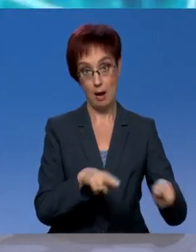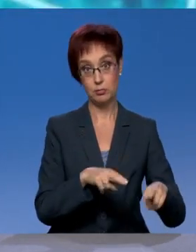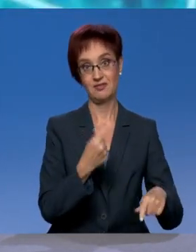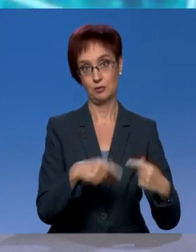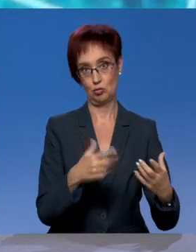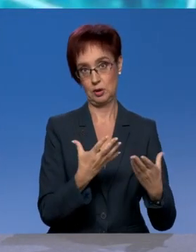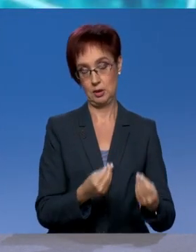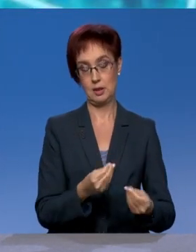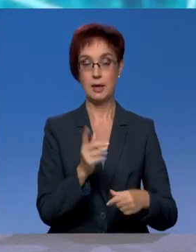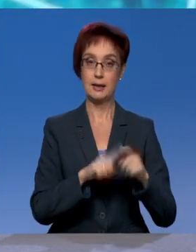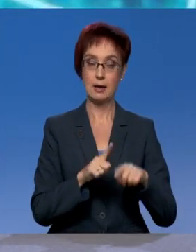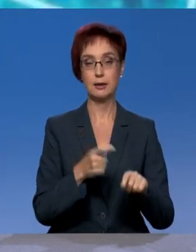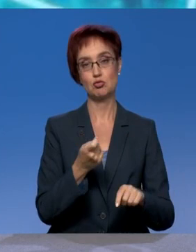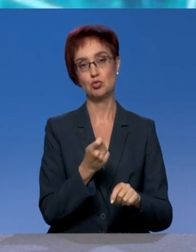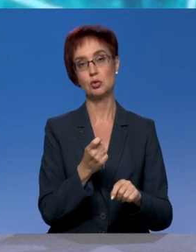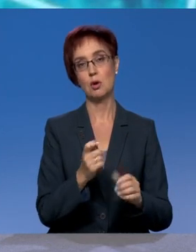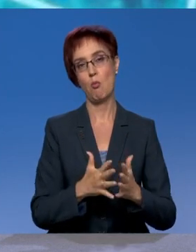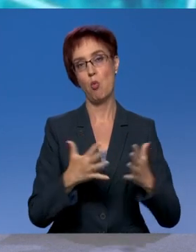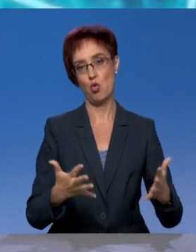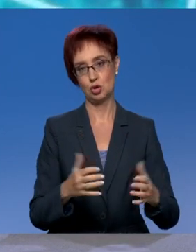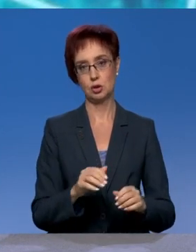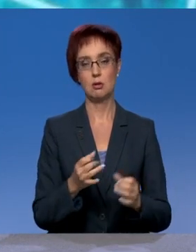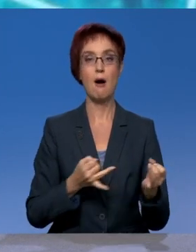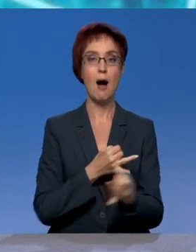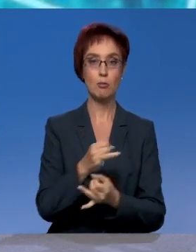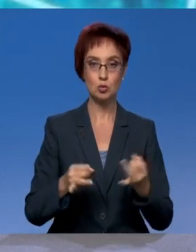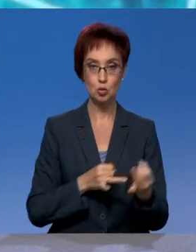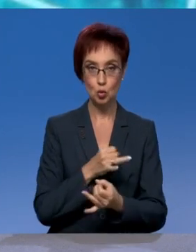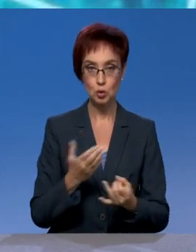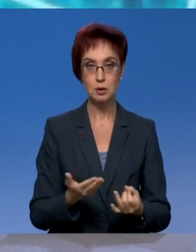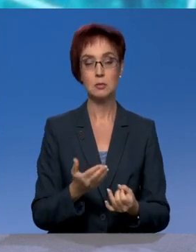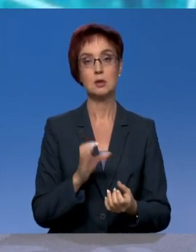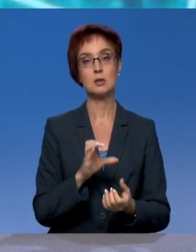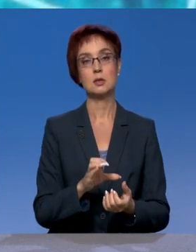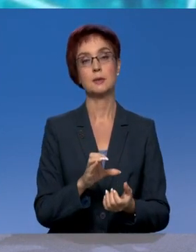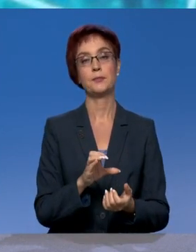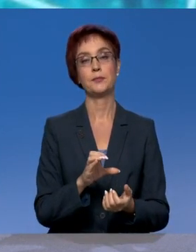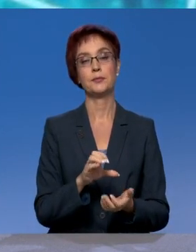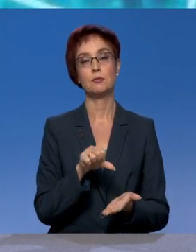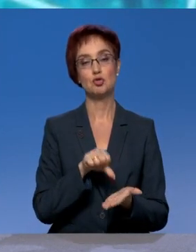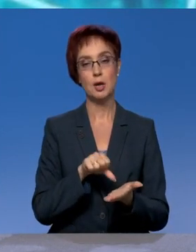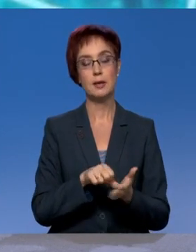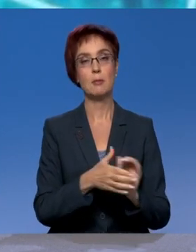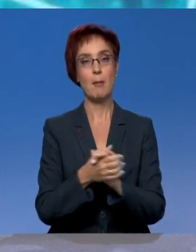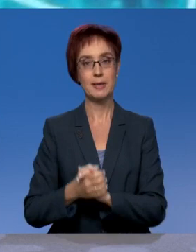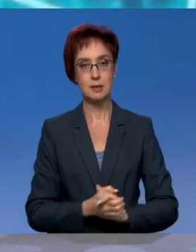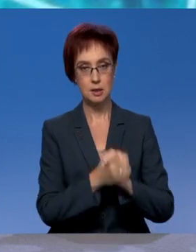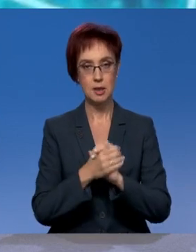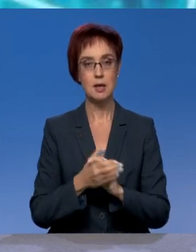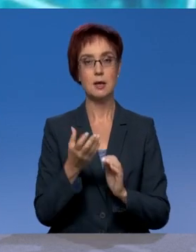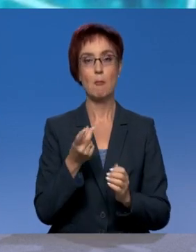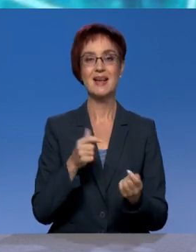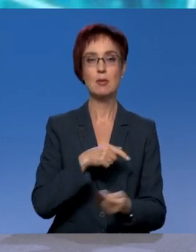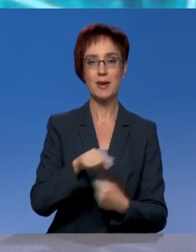Обсудим это прямо сейчас с Юрием Савеловым, членом Президиума объединения предпринимателей «Опор России». Юрий Михайлович, здравствуйте. Спасибо. Добрый день, что вы с